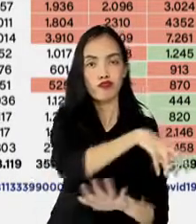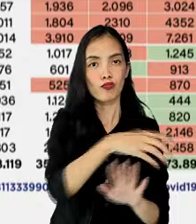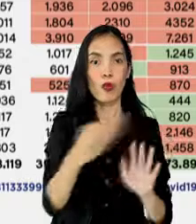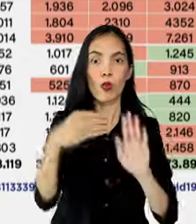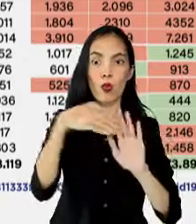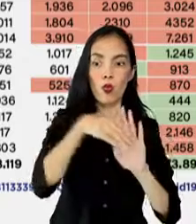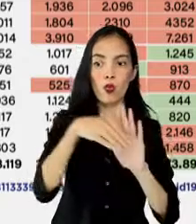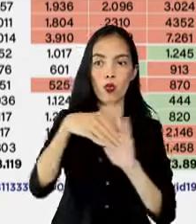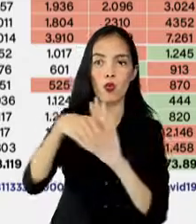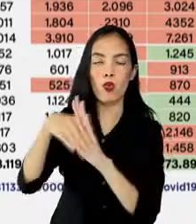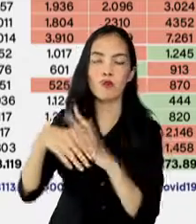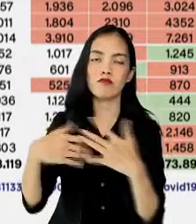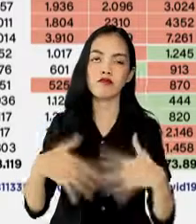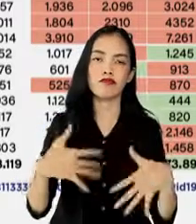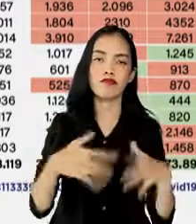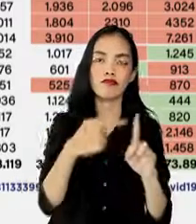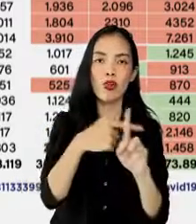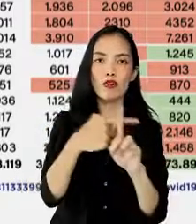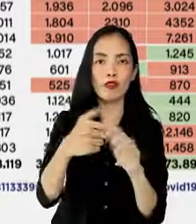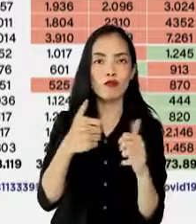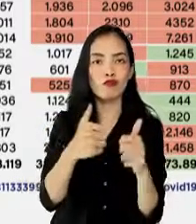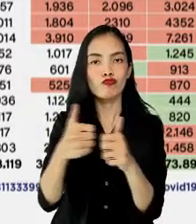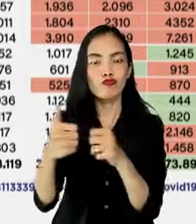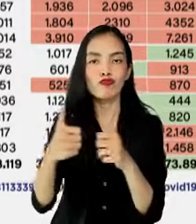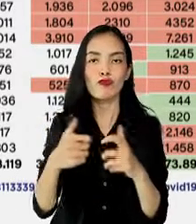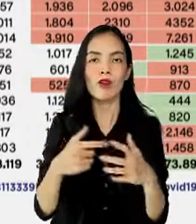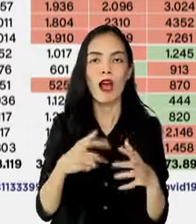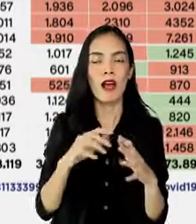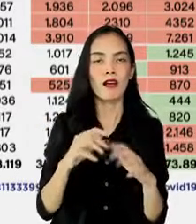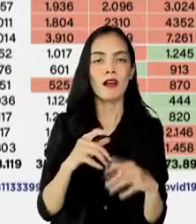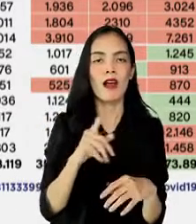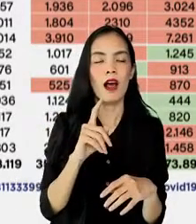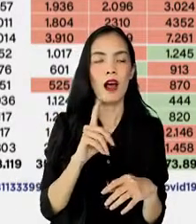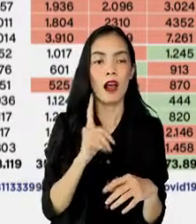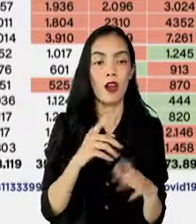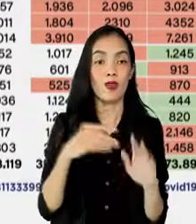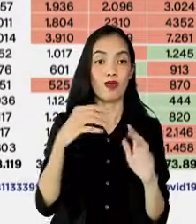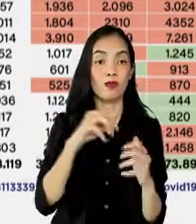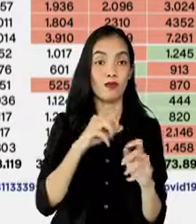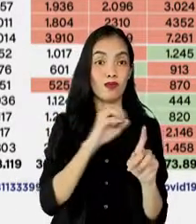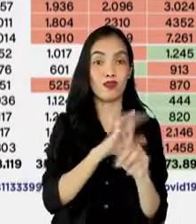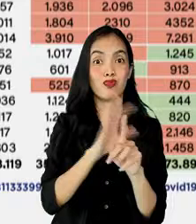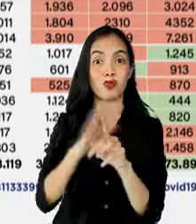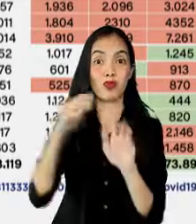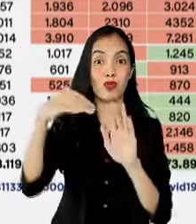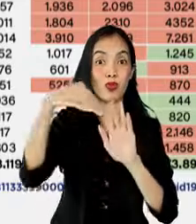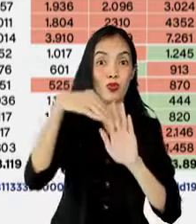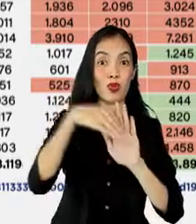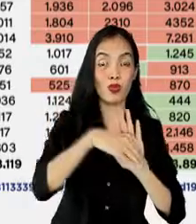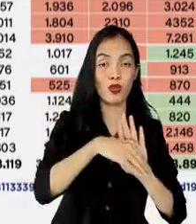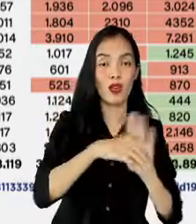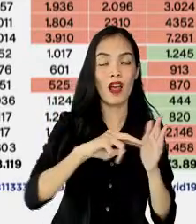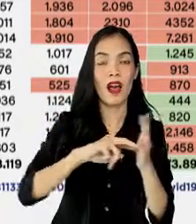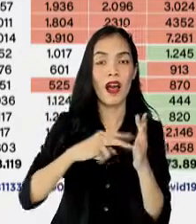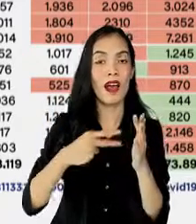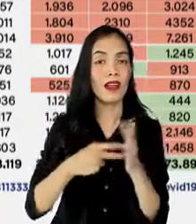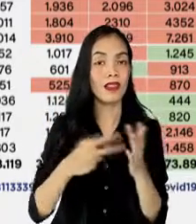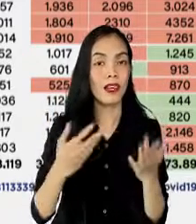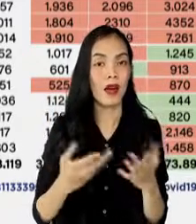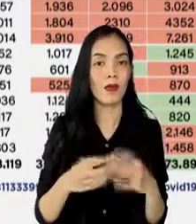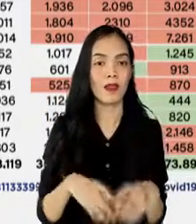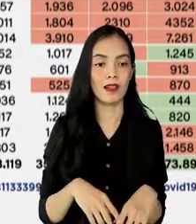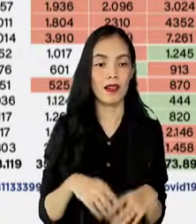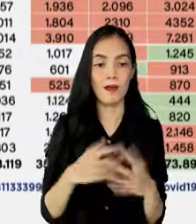yang harus terus dipertahankan adanya penurunan kasus dan penurunan positif setir Rit ini menunjukkan terjadinya penurunan